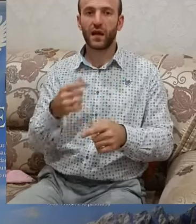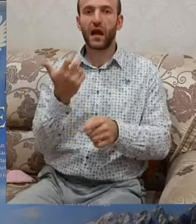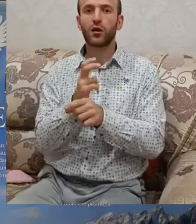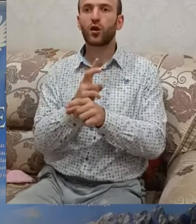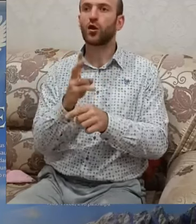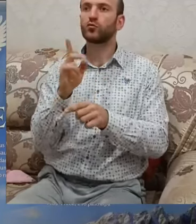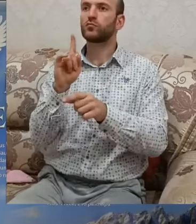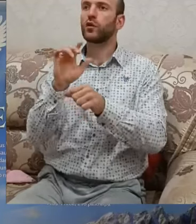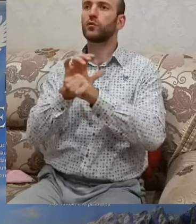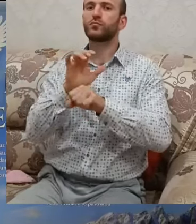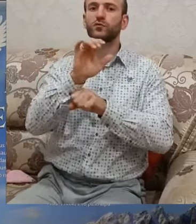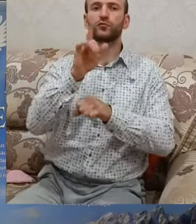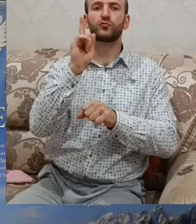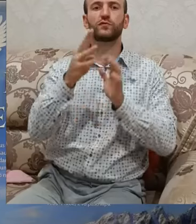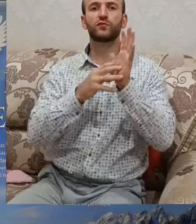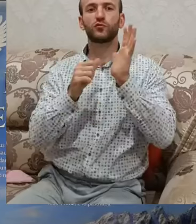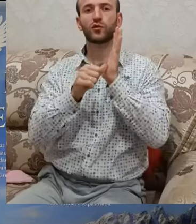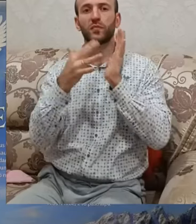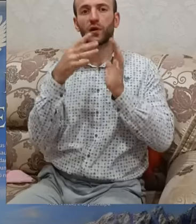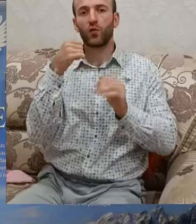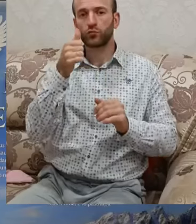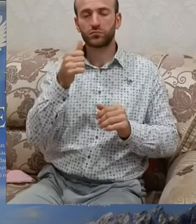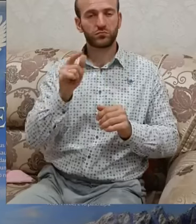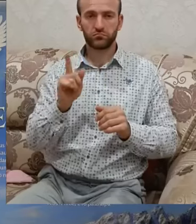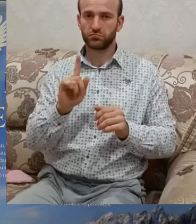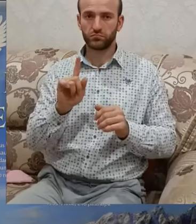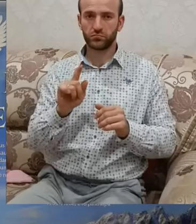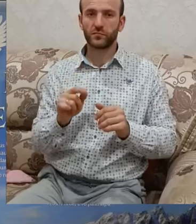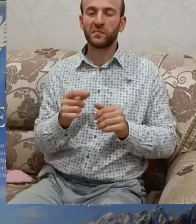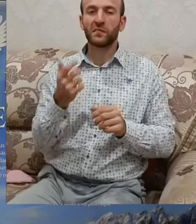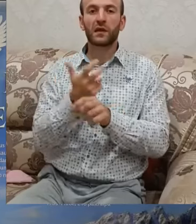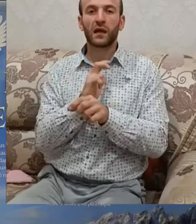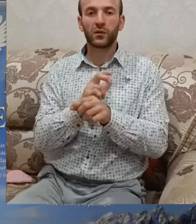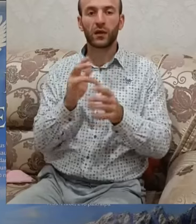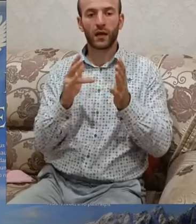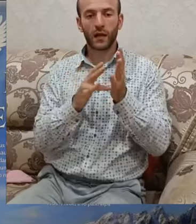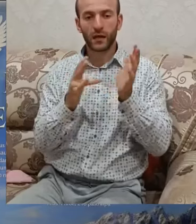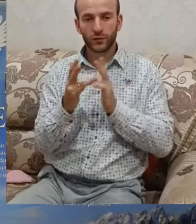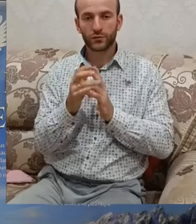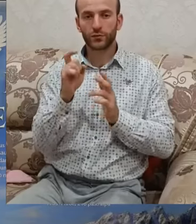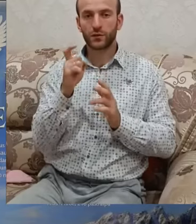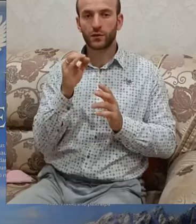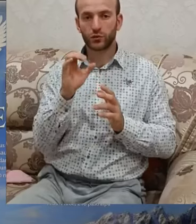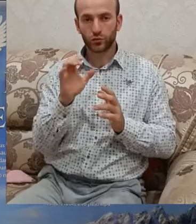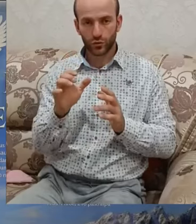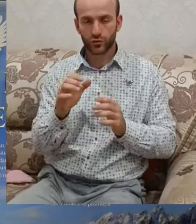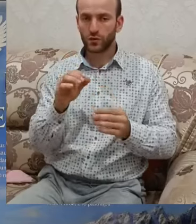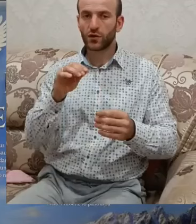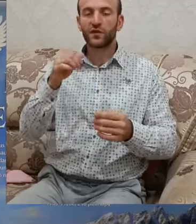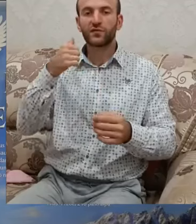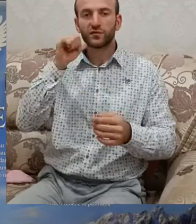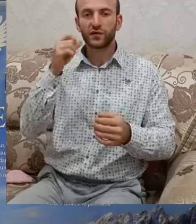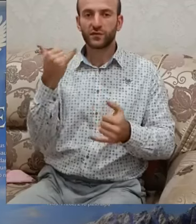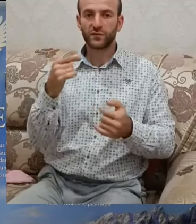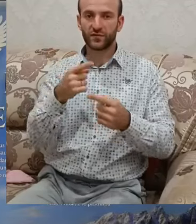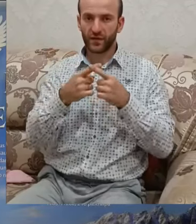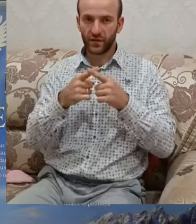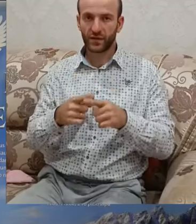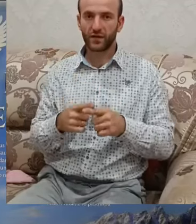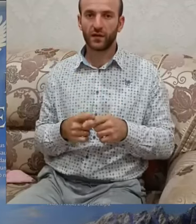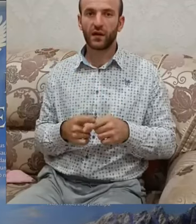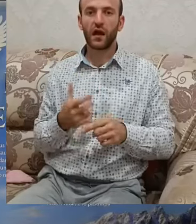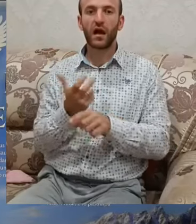года. Tai Jėzus Kristus tas pats vakar, šiandien ir per amžius. Tai yra mano maistas.